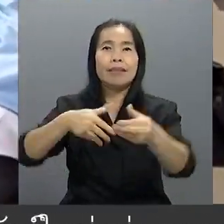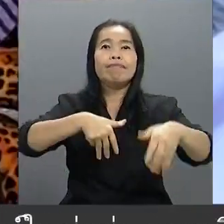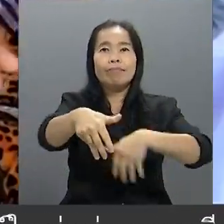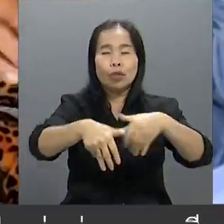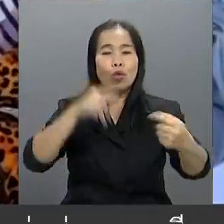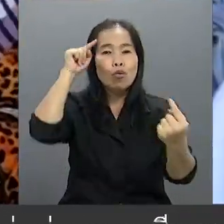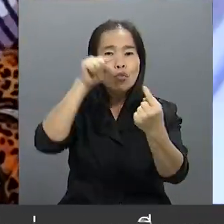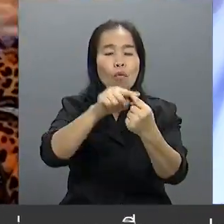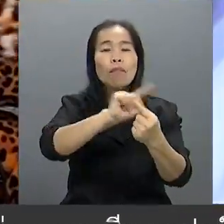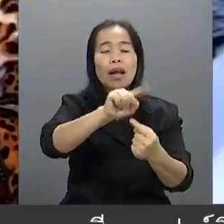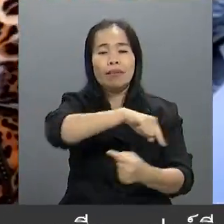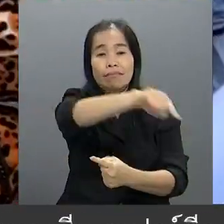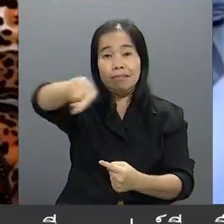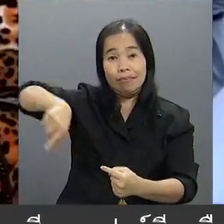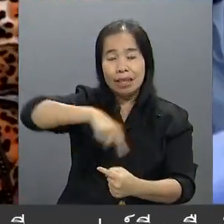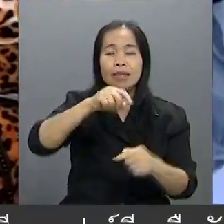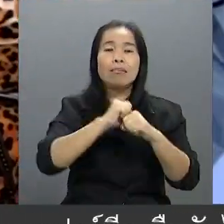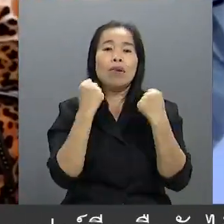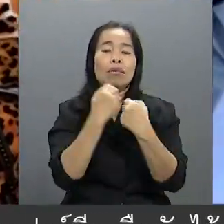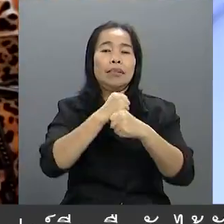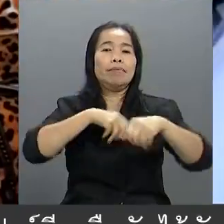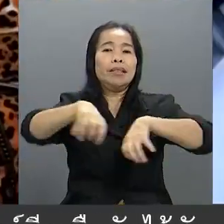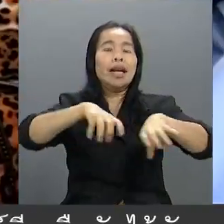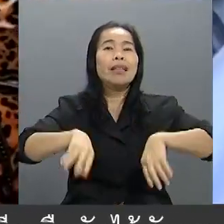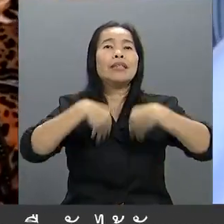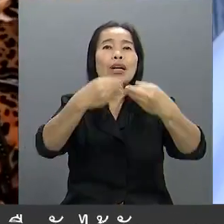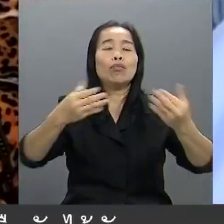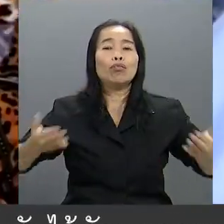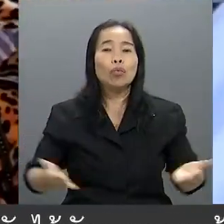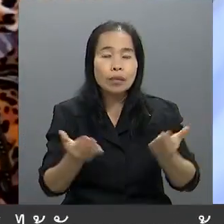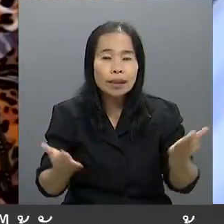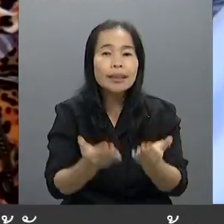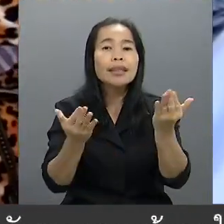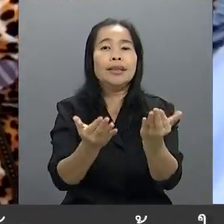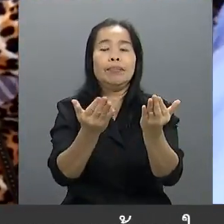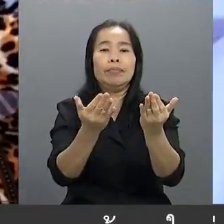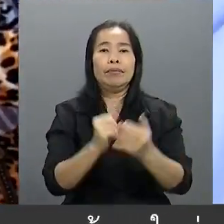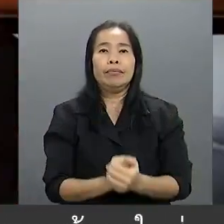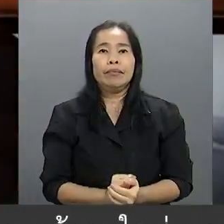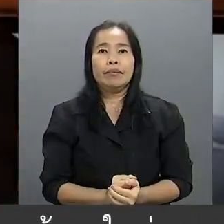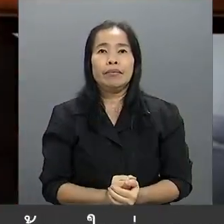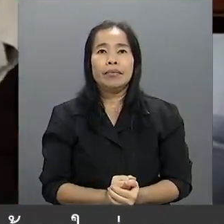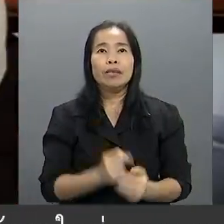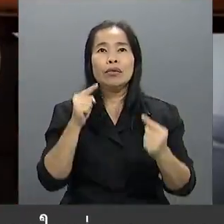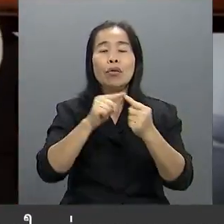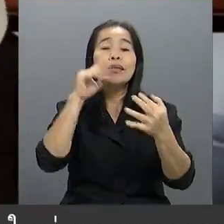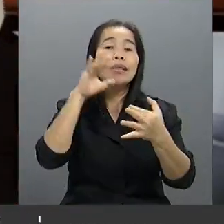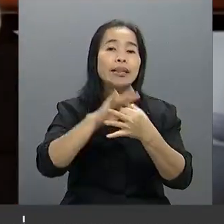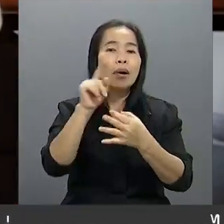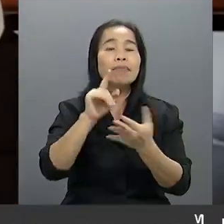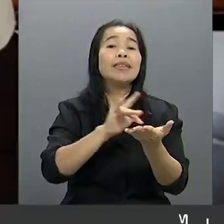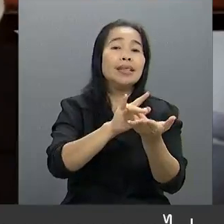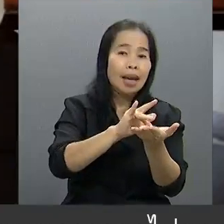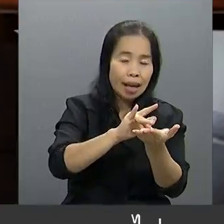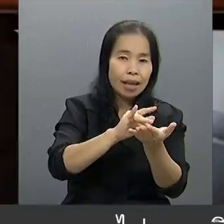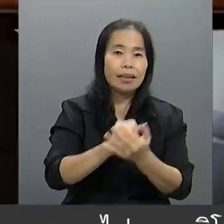ทางสมาคมได้มาดำเนินการส่งเสริมและก็สนับสนุนในพื้นที่อำเภอตากใบครับในเรื่องของยาเ